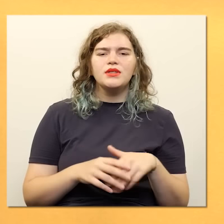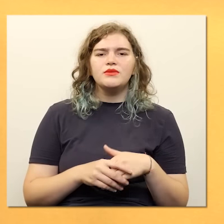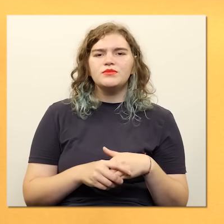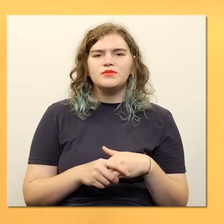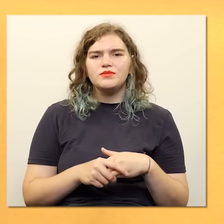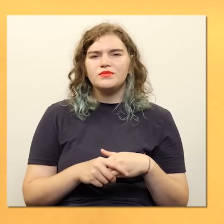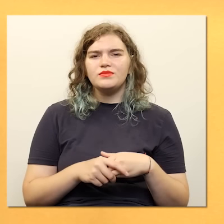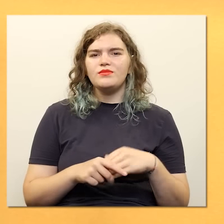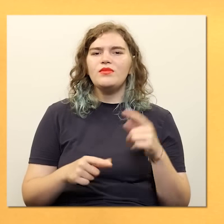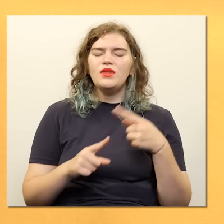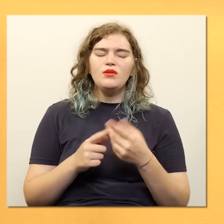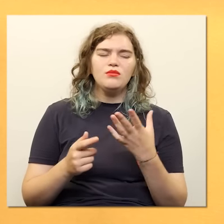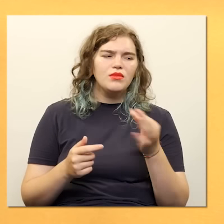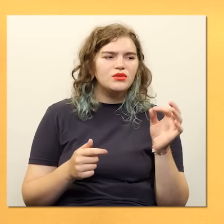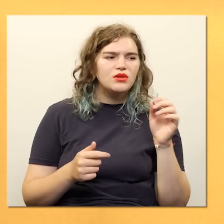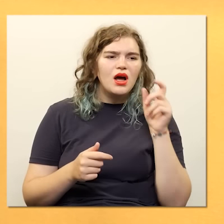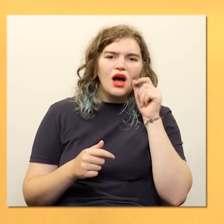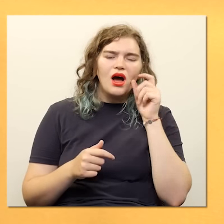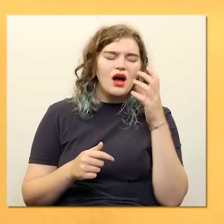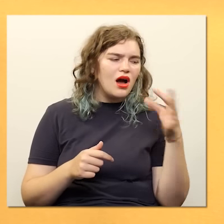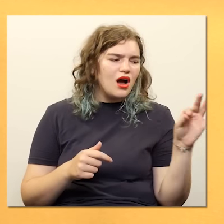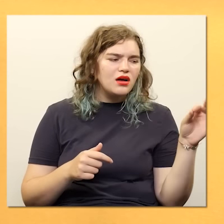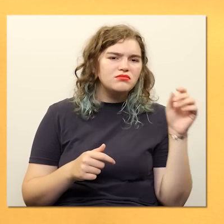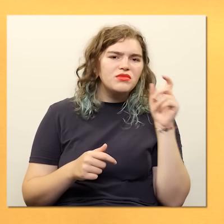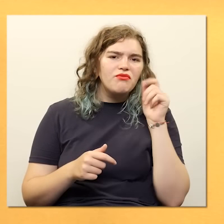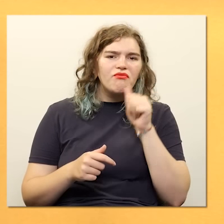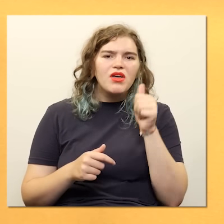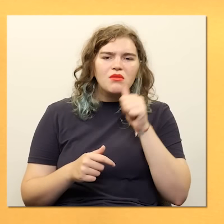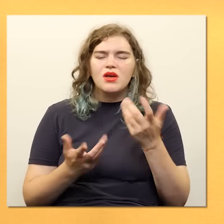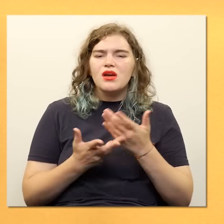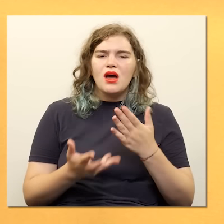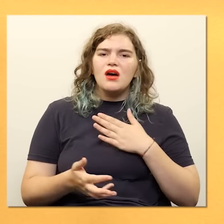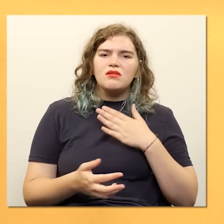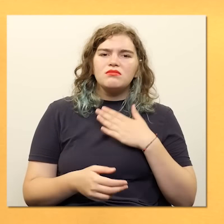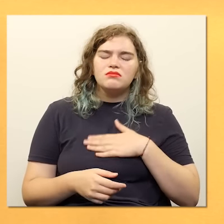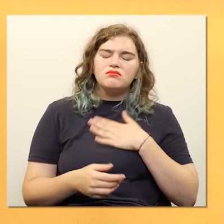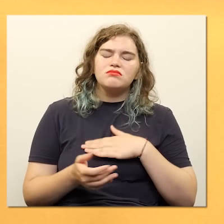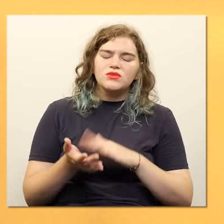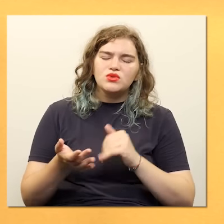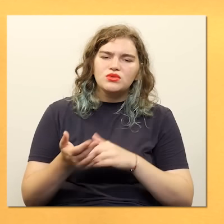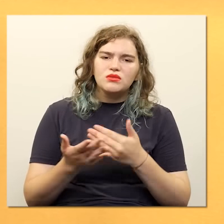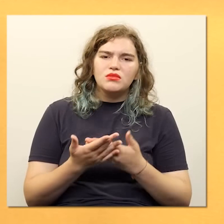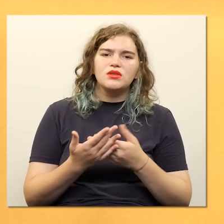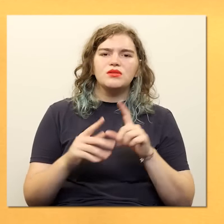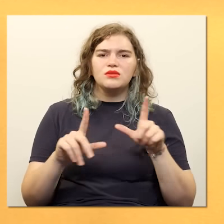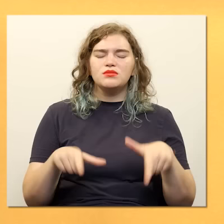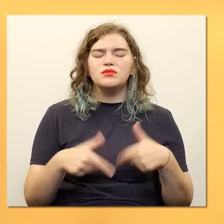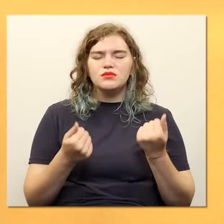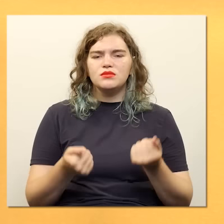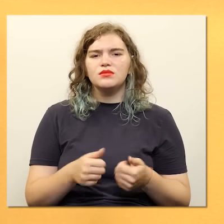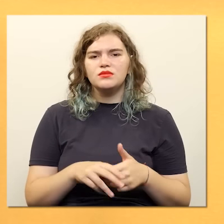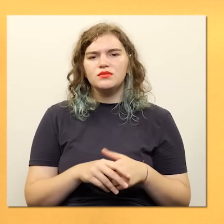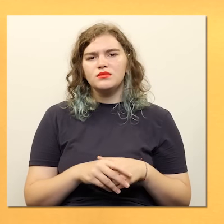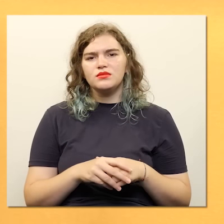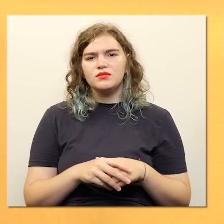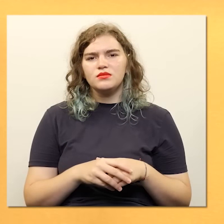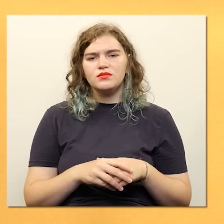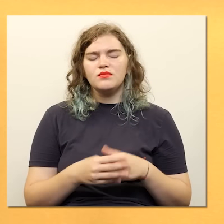Și pentru alte persoane, alte surori, alte femei care au pe inimă lucrarea lui Dumnezeu. Pentru